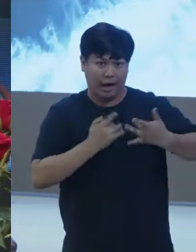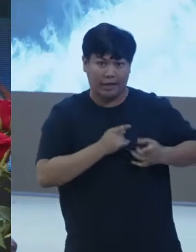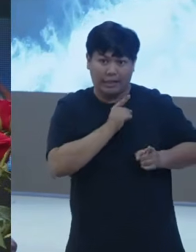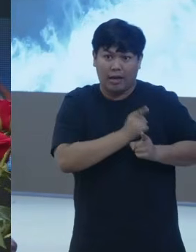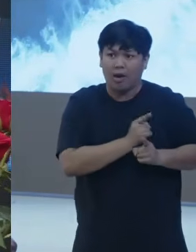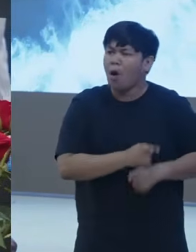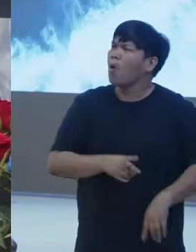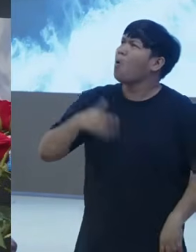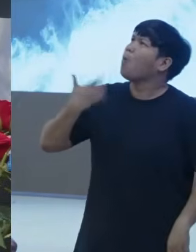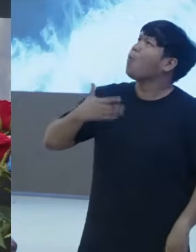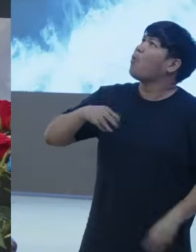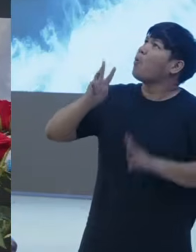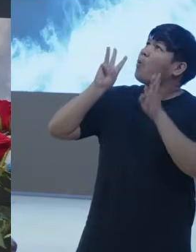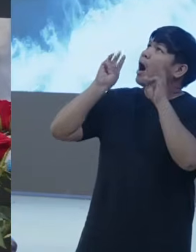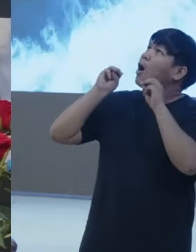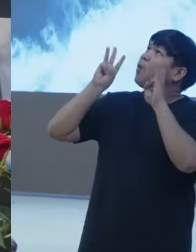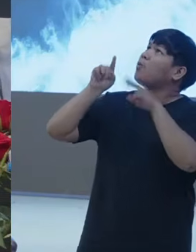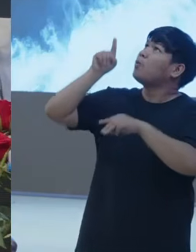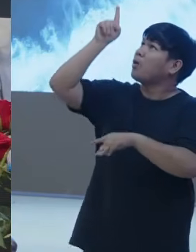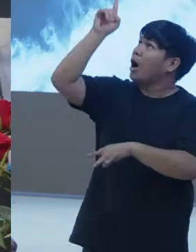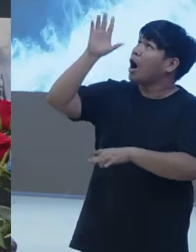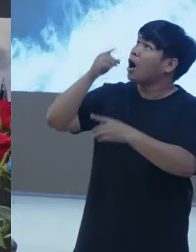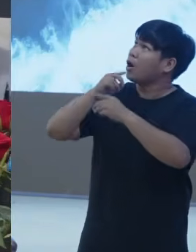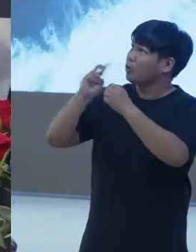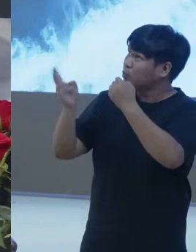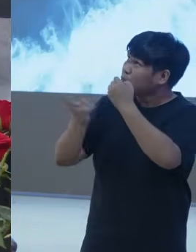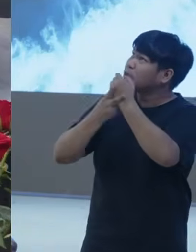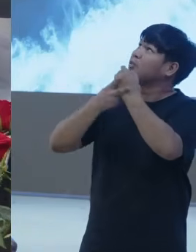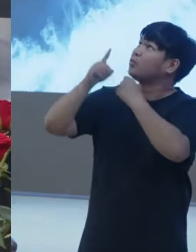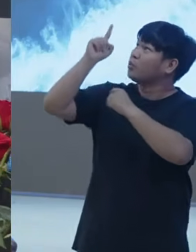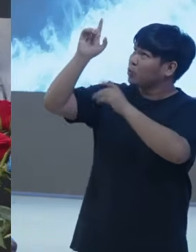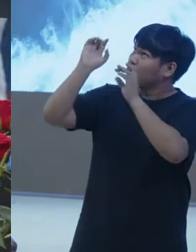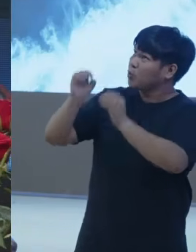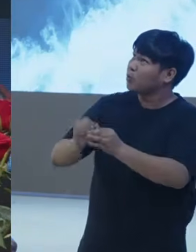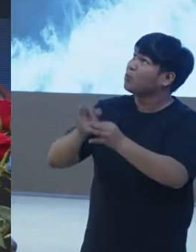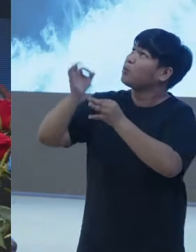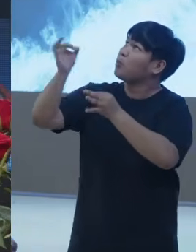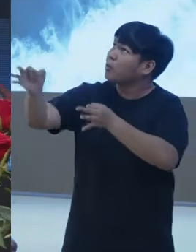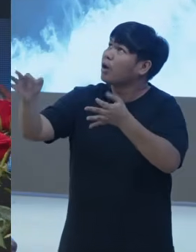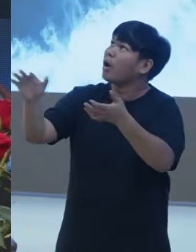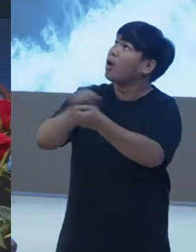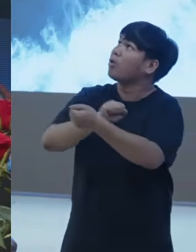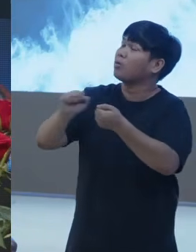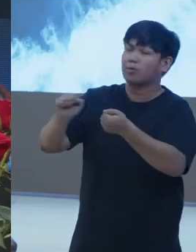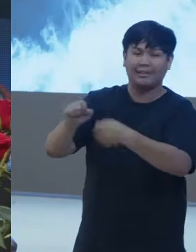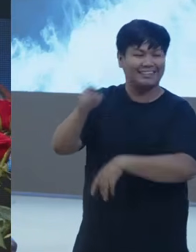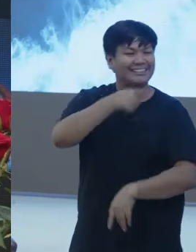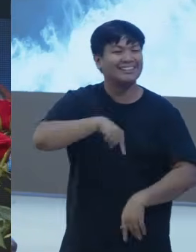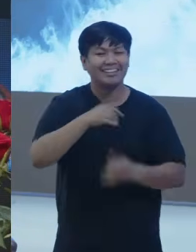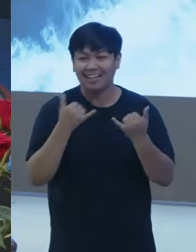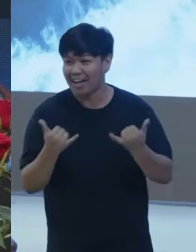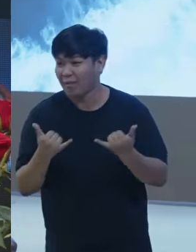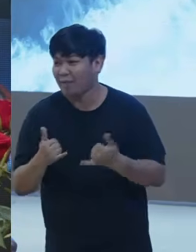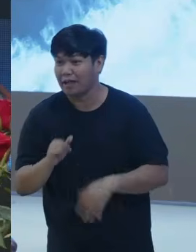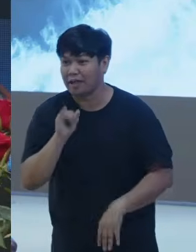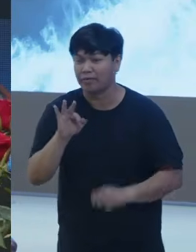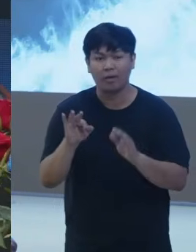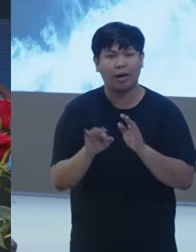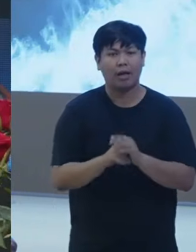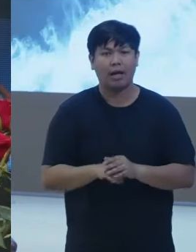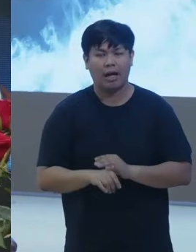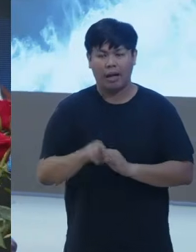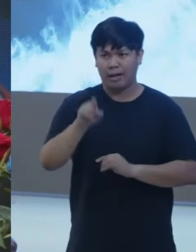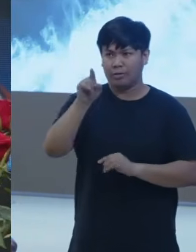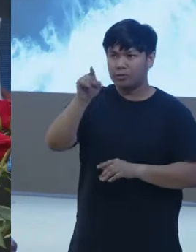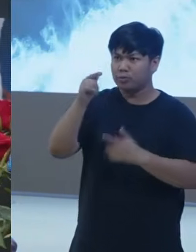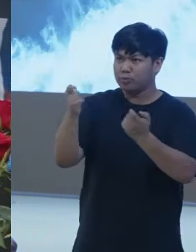na-save silang lahat. Di ba? Pag meron tayong nakikitang lumalapit sa Panginoon at